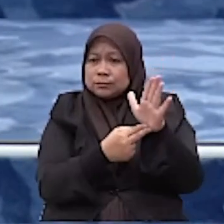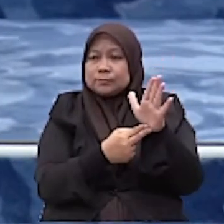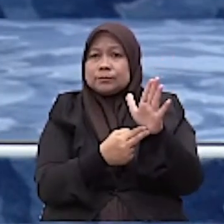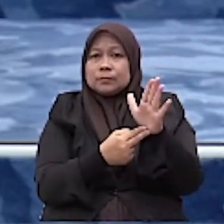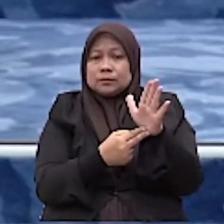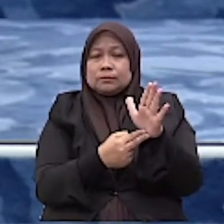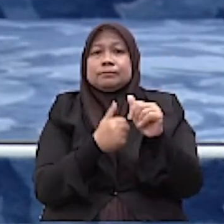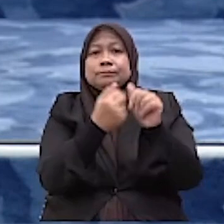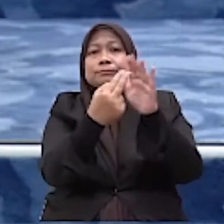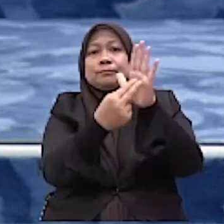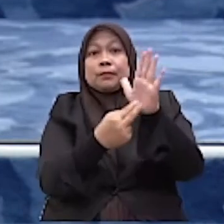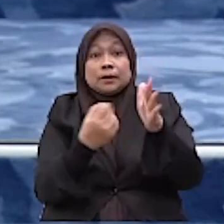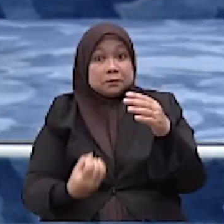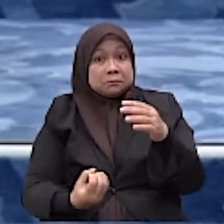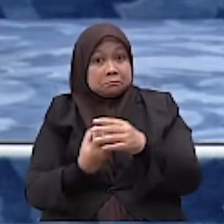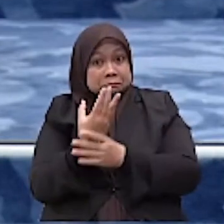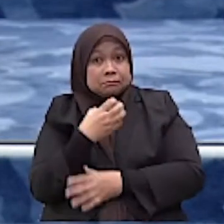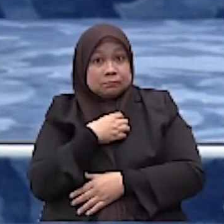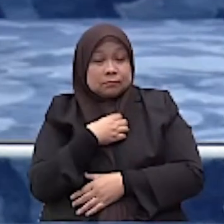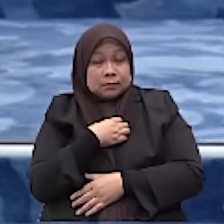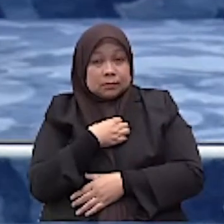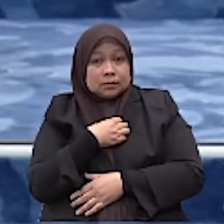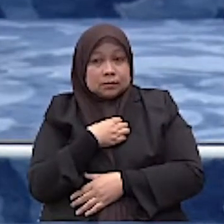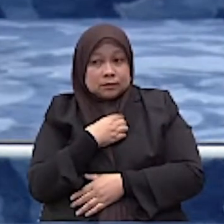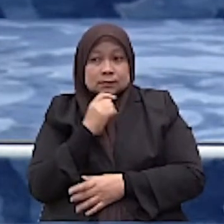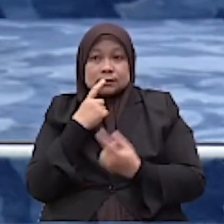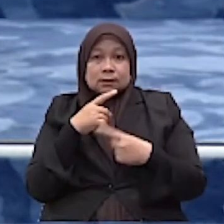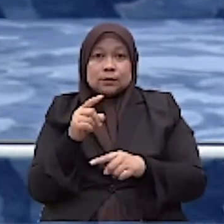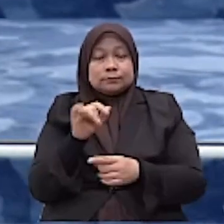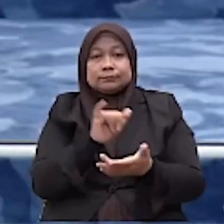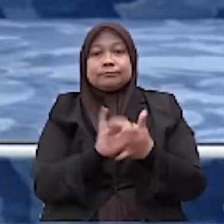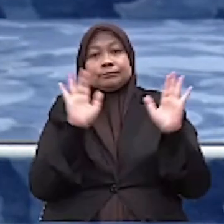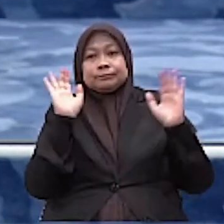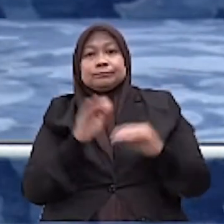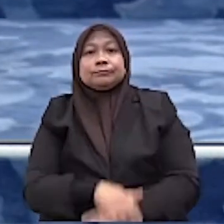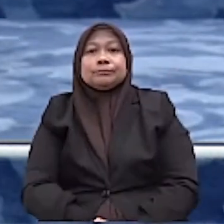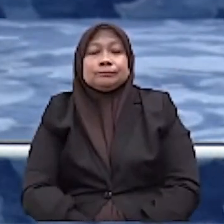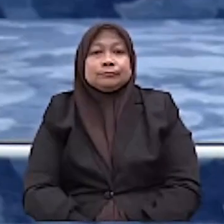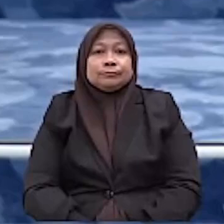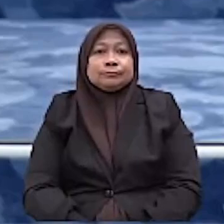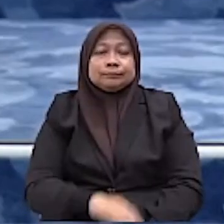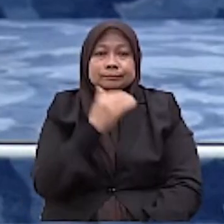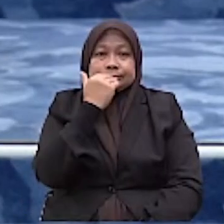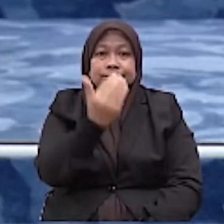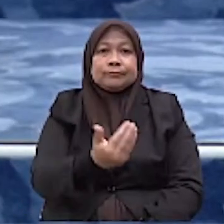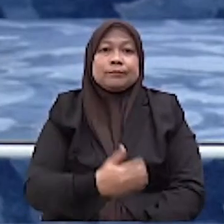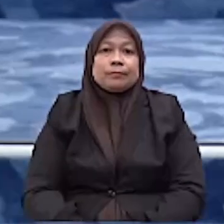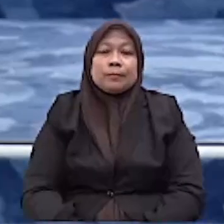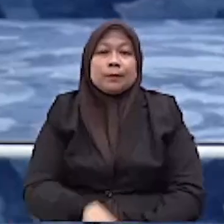peraturan ada yang bangkitkan soal baik itu dulu dan makasih